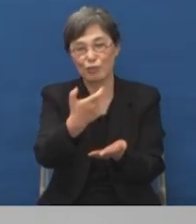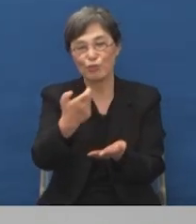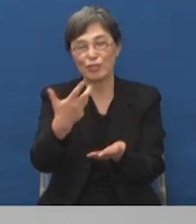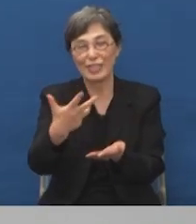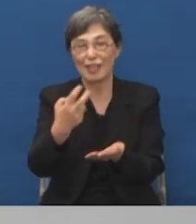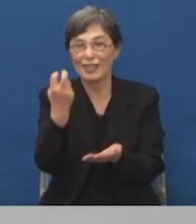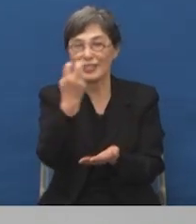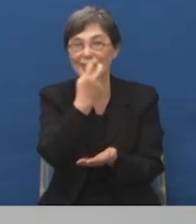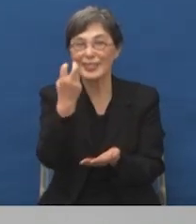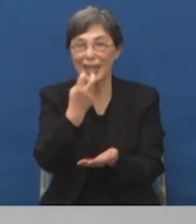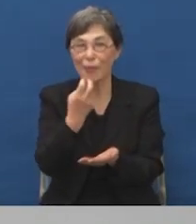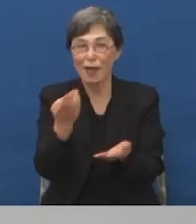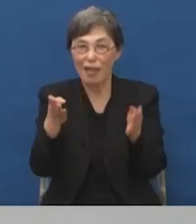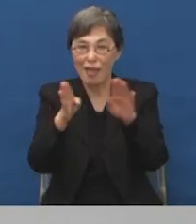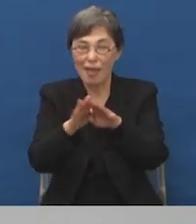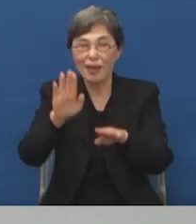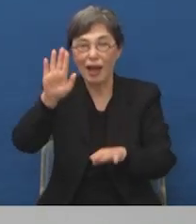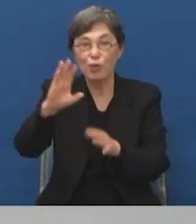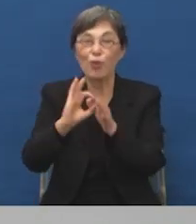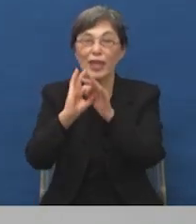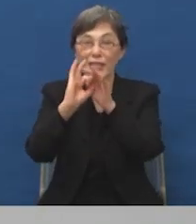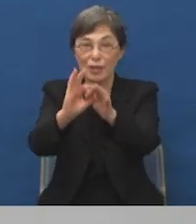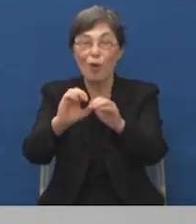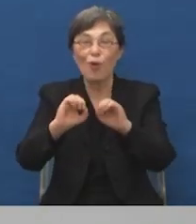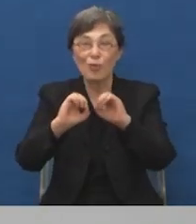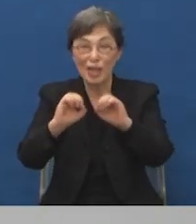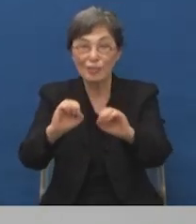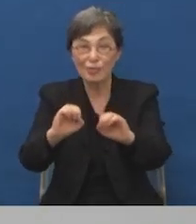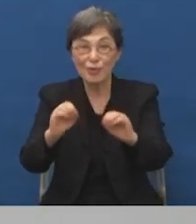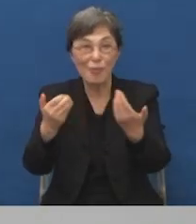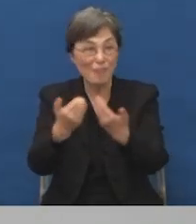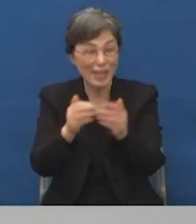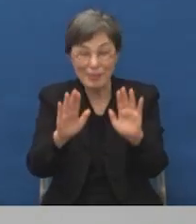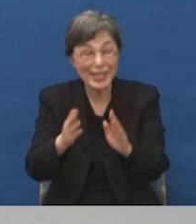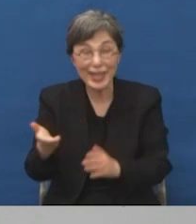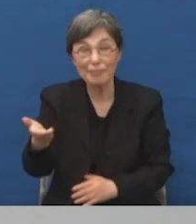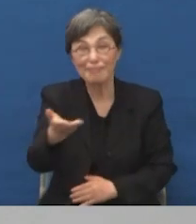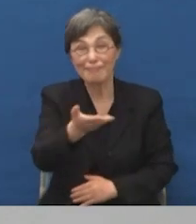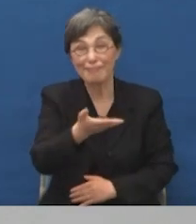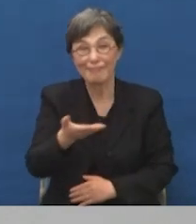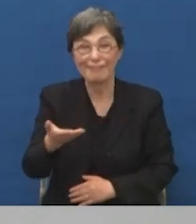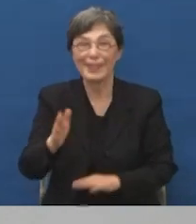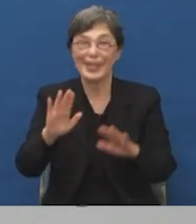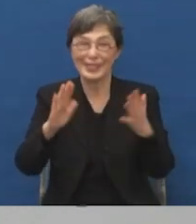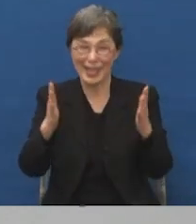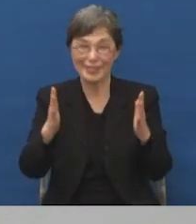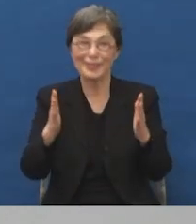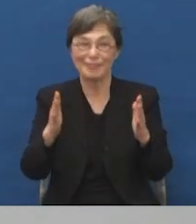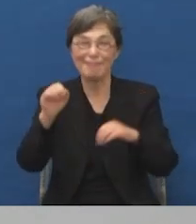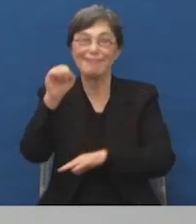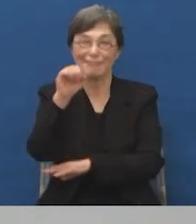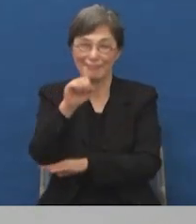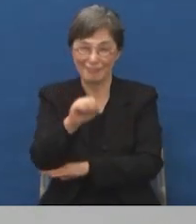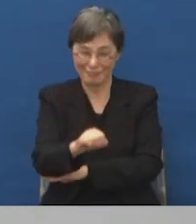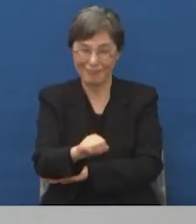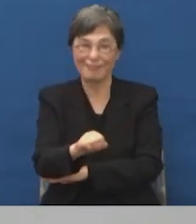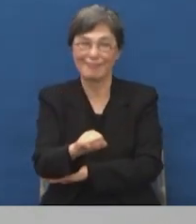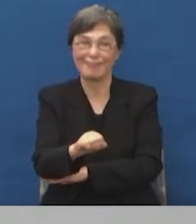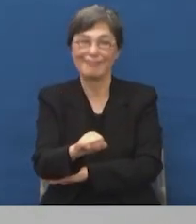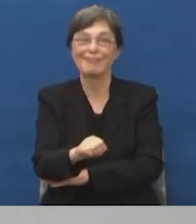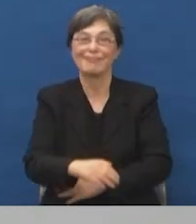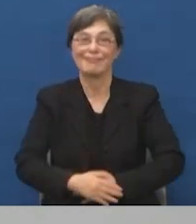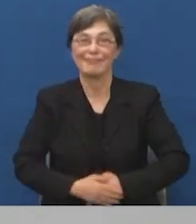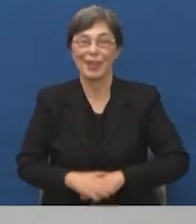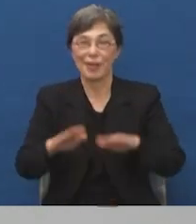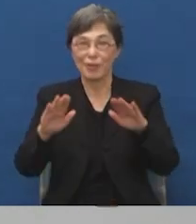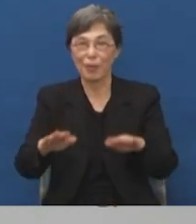いずれも閉会後も継続して行うことにご異議ありませんか。ご異議なしと認め、作用を決します。本